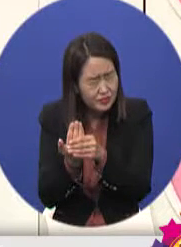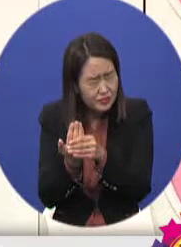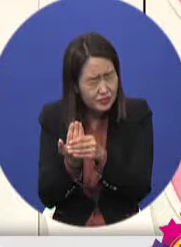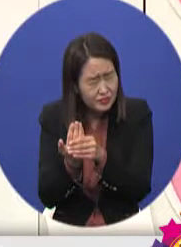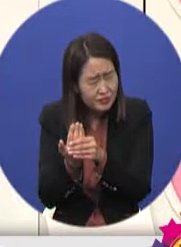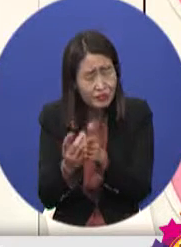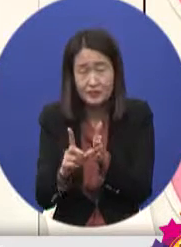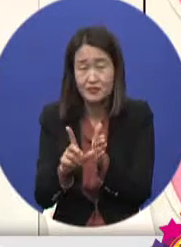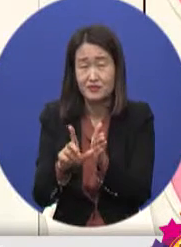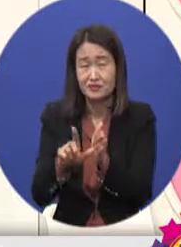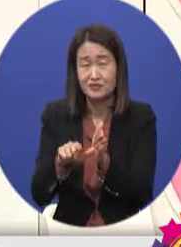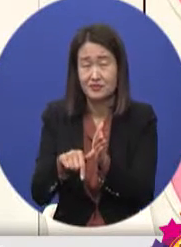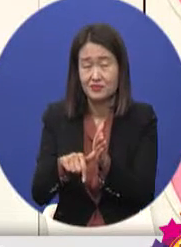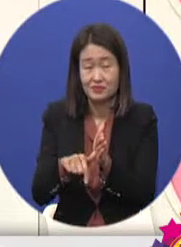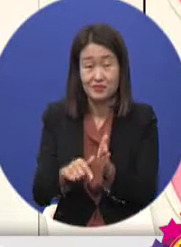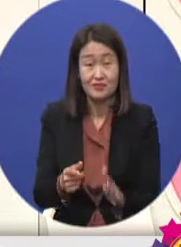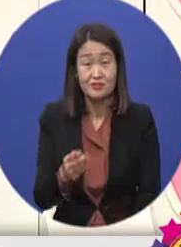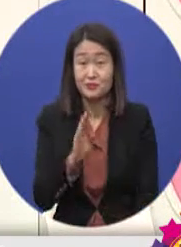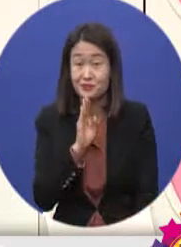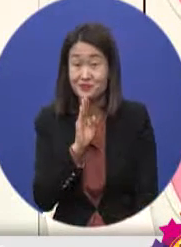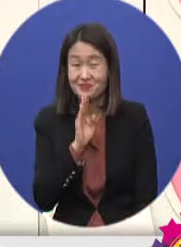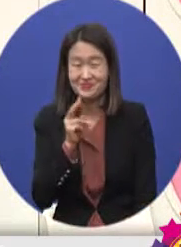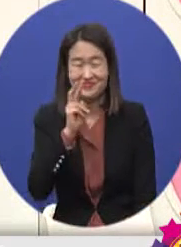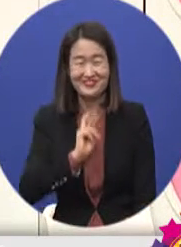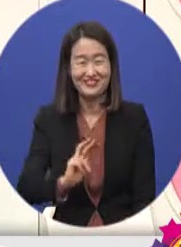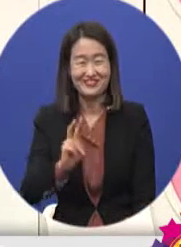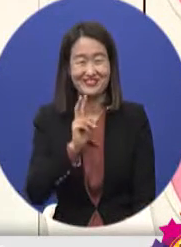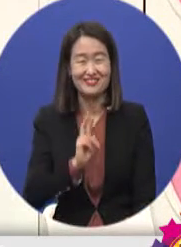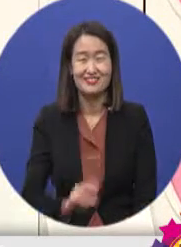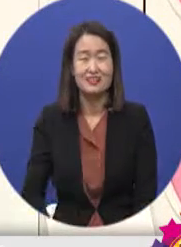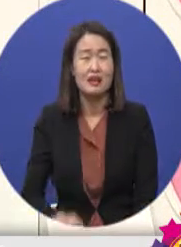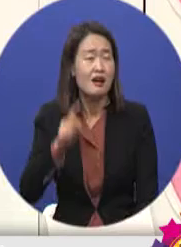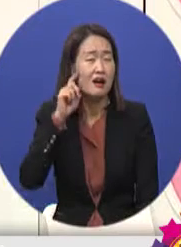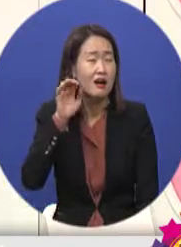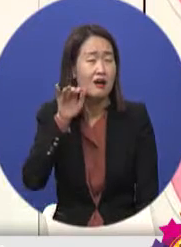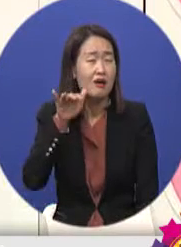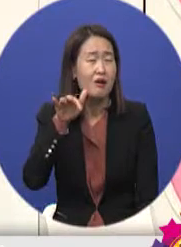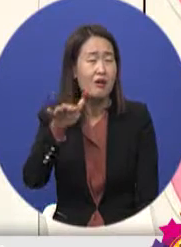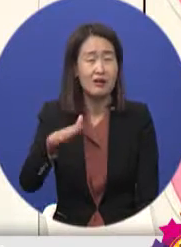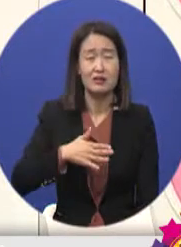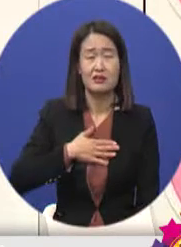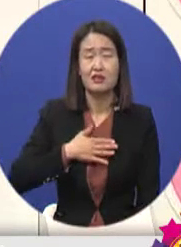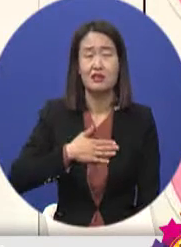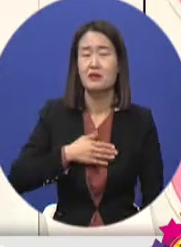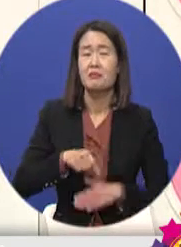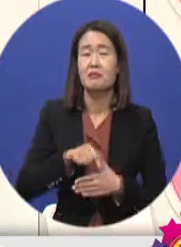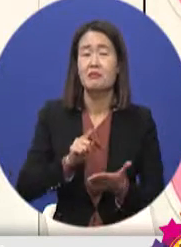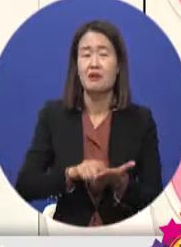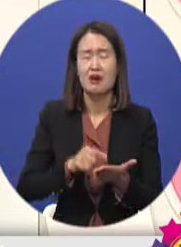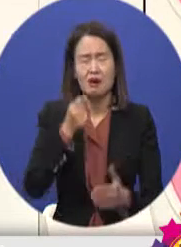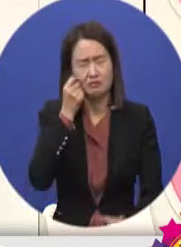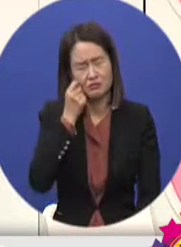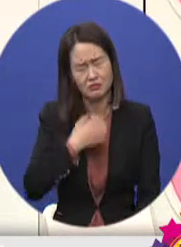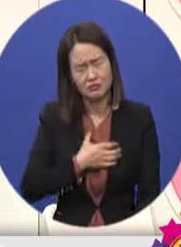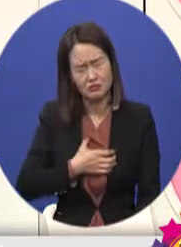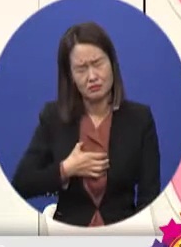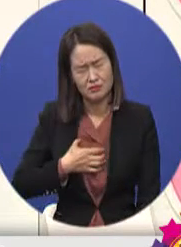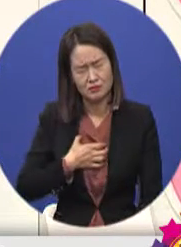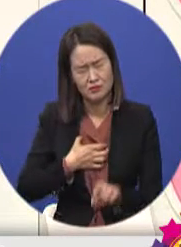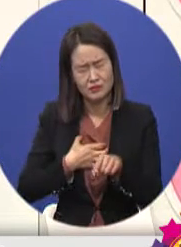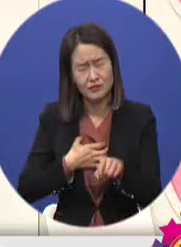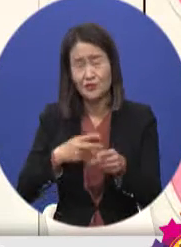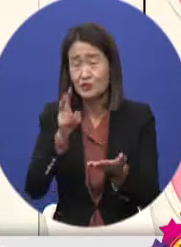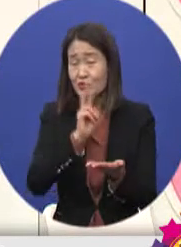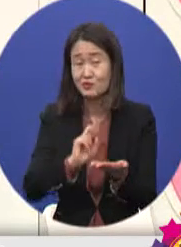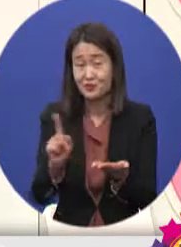생각이 나면 이렇게 하는 그리워서 내 마음이 서글퍼지네 라는 가사의 이